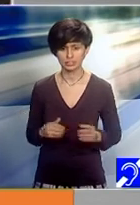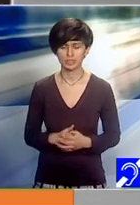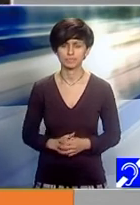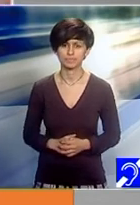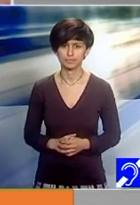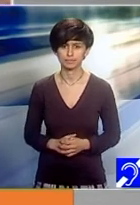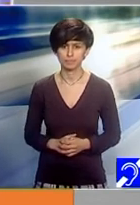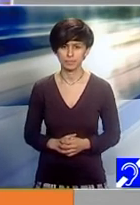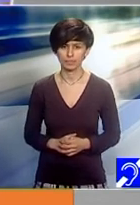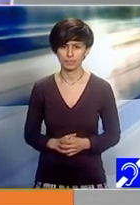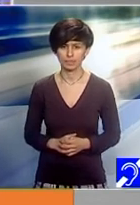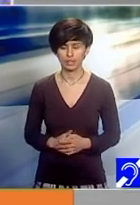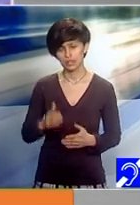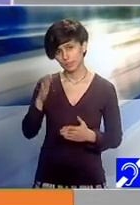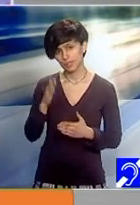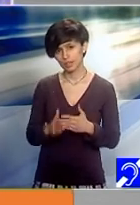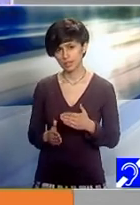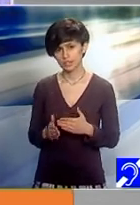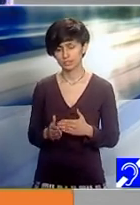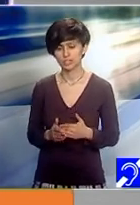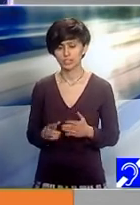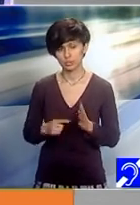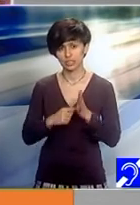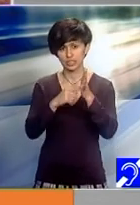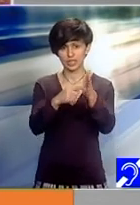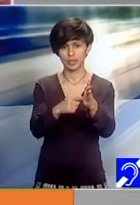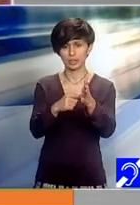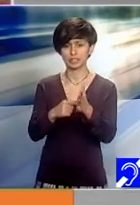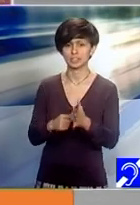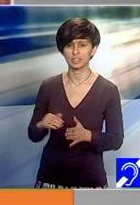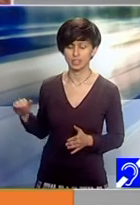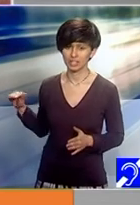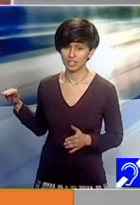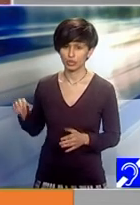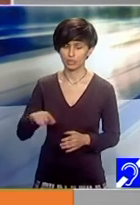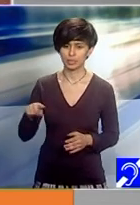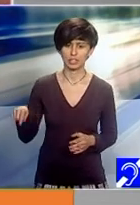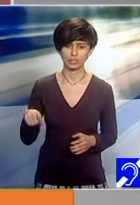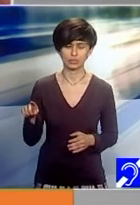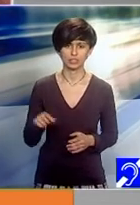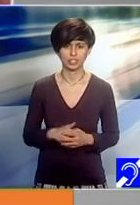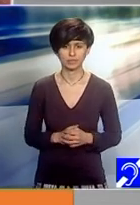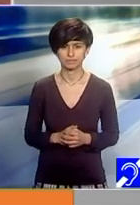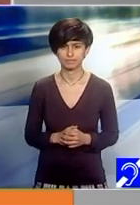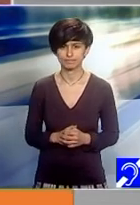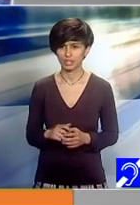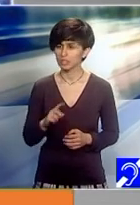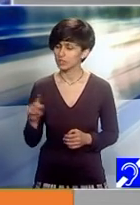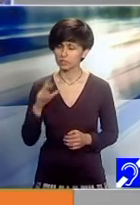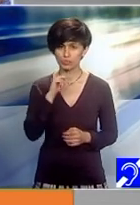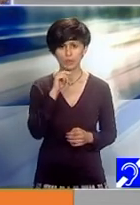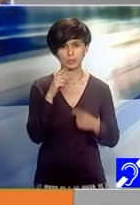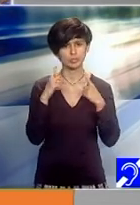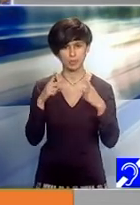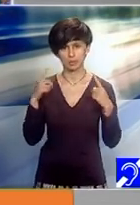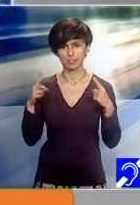la urmă, o reprezintă elevii, copiii noștri. Este vorba de viitorul unei țări, nu neapărat de cadrele didactice care sunt exact acum în sistem,